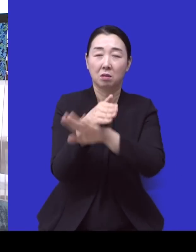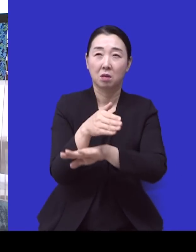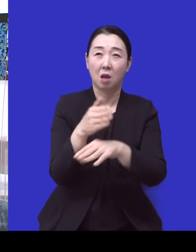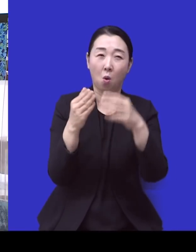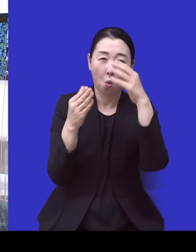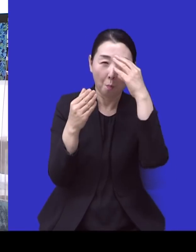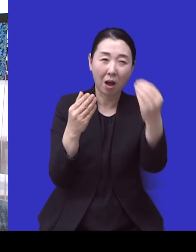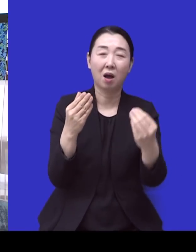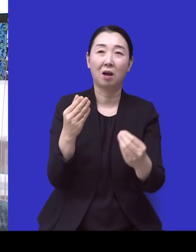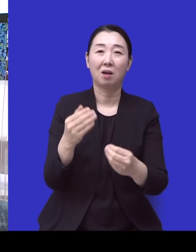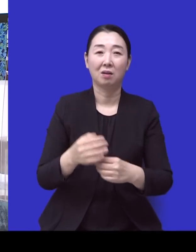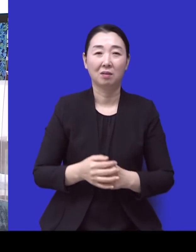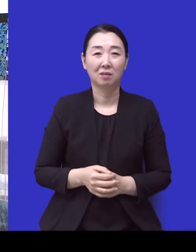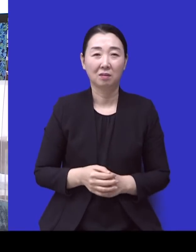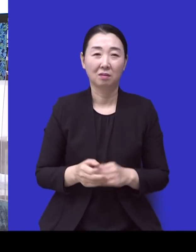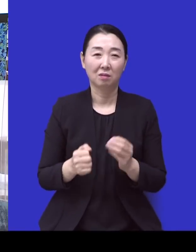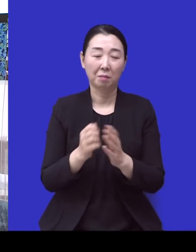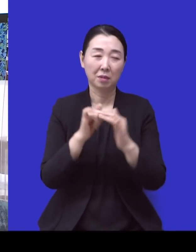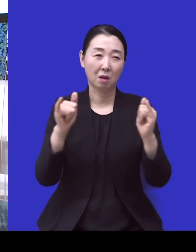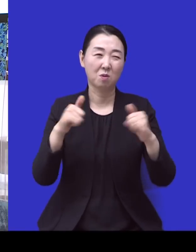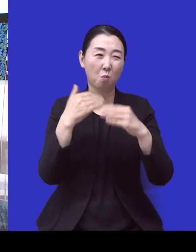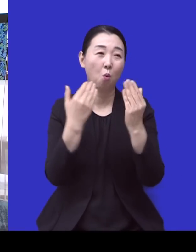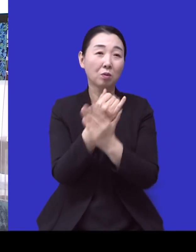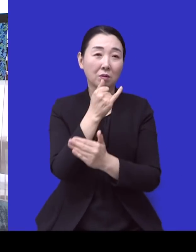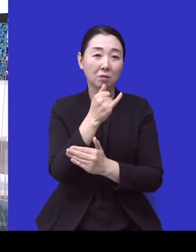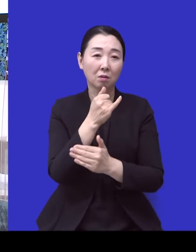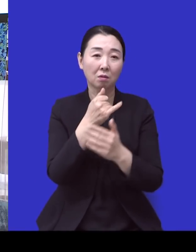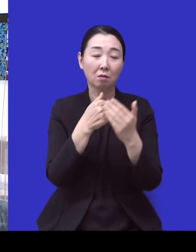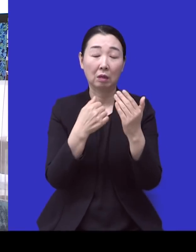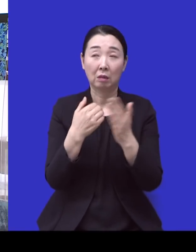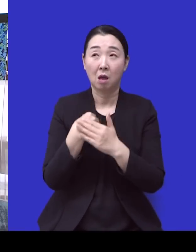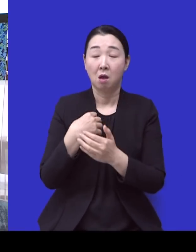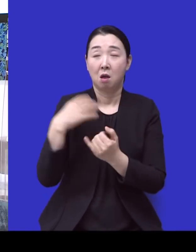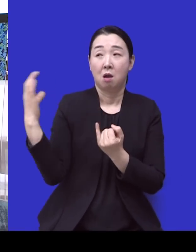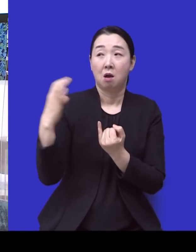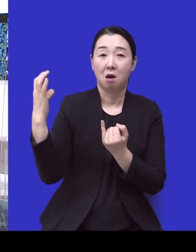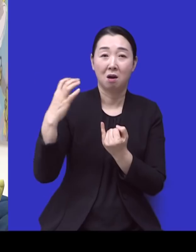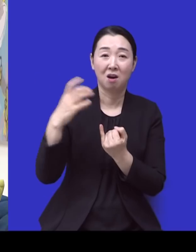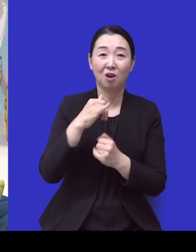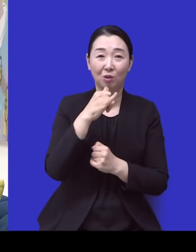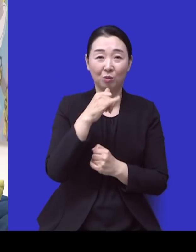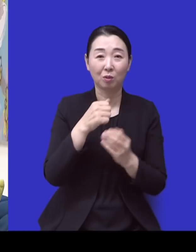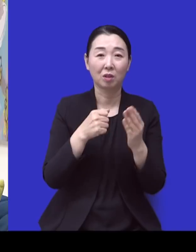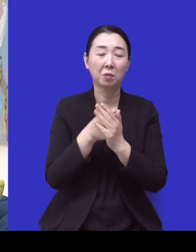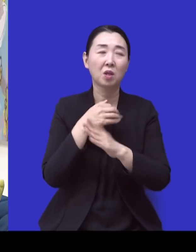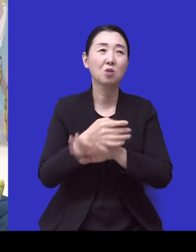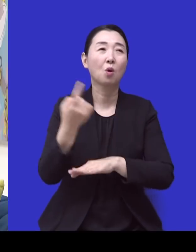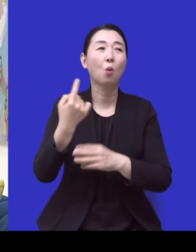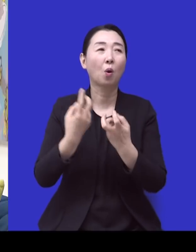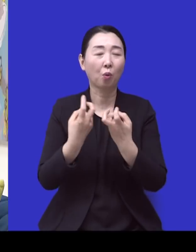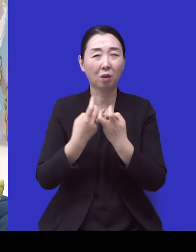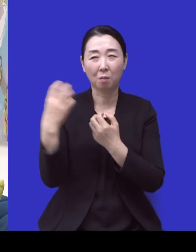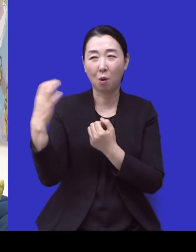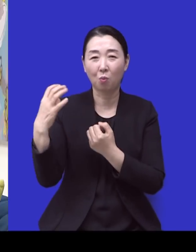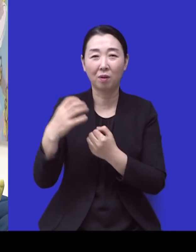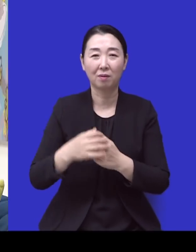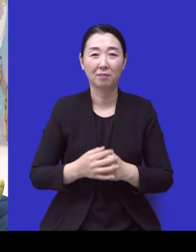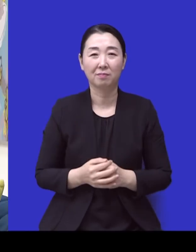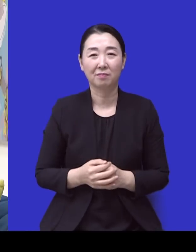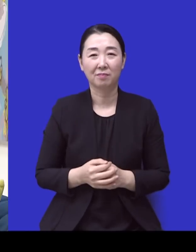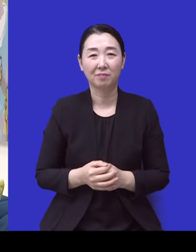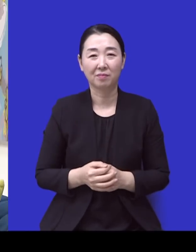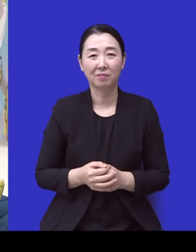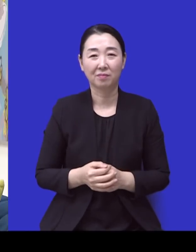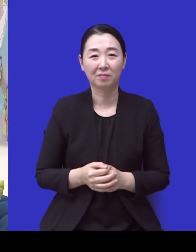거예요, 아빠가. 네. 그래서 사람들 다 있는데 엄청 막 뭐라 하시면서 이렇게 늦게 오면 어떡하냐고 막 혼내시고 예. 그 정도로